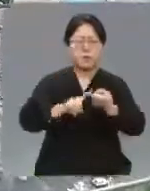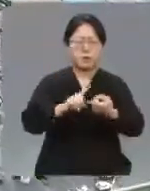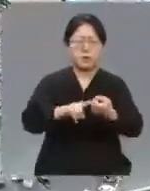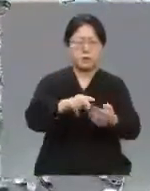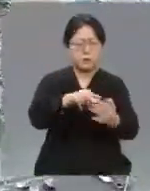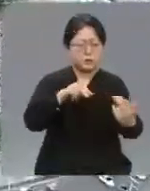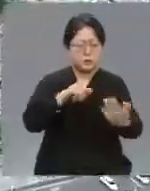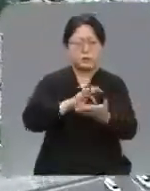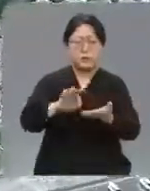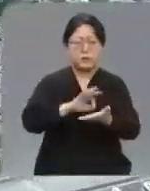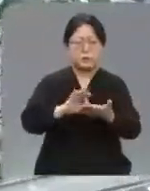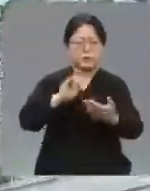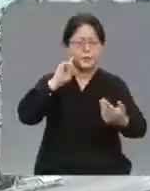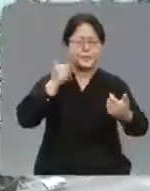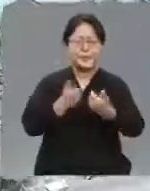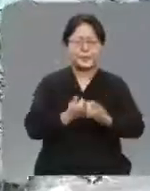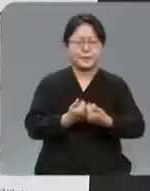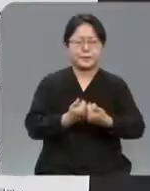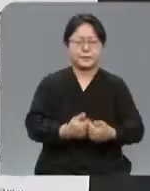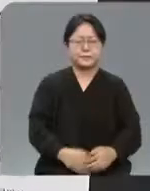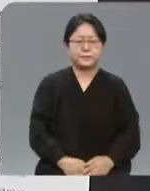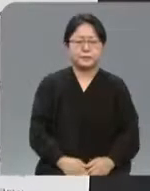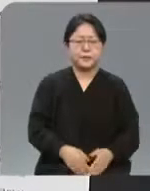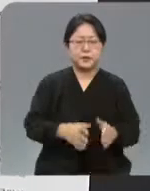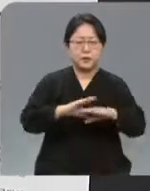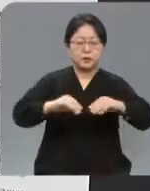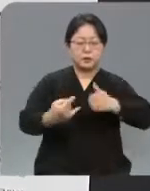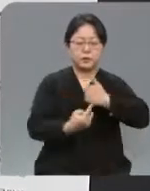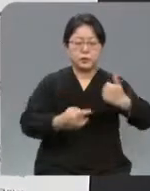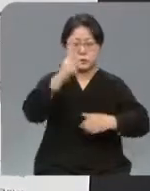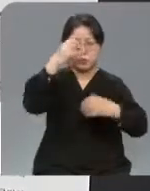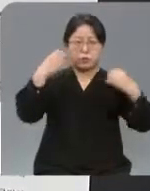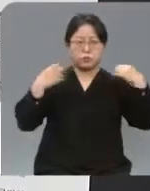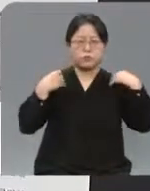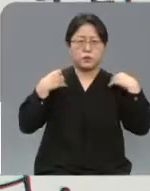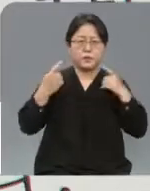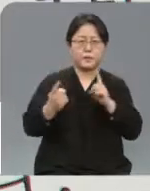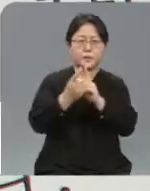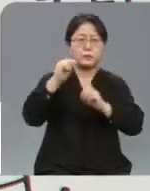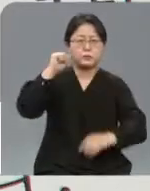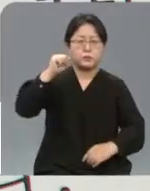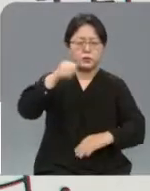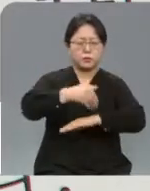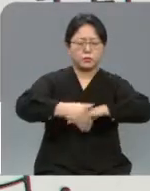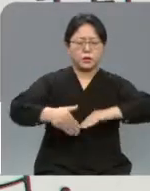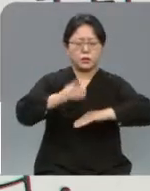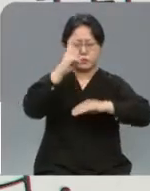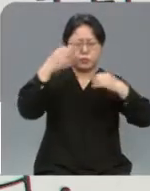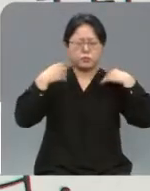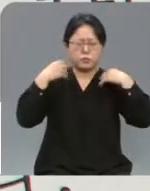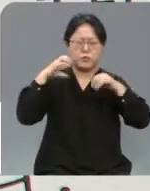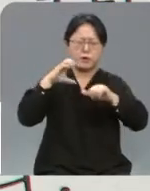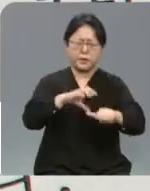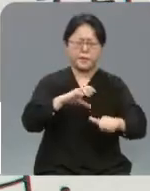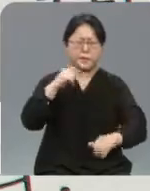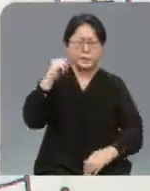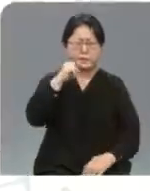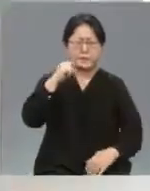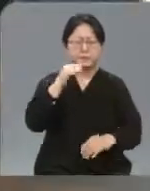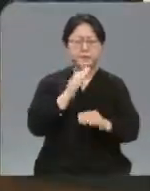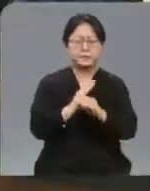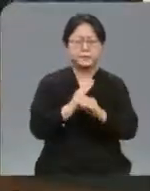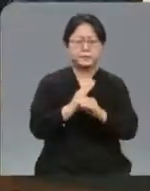있을 수 없다 며 반발했습니다 대책위는 대 정도 투쟁을 예고하며 정부 압박 수위를 높였습니다